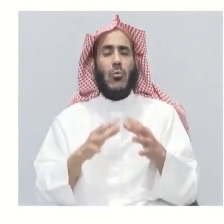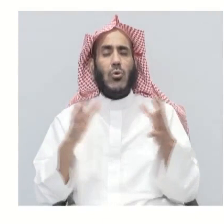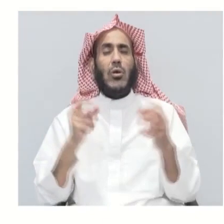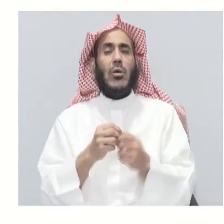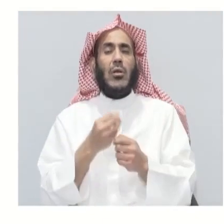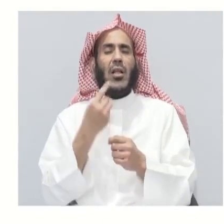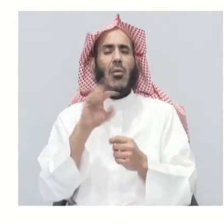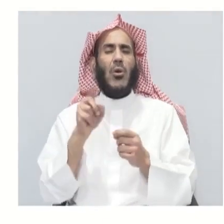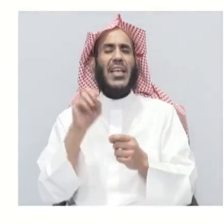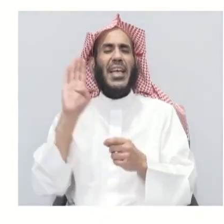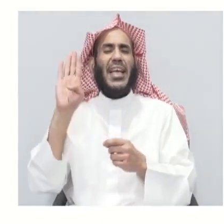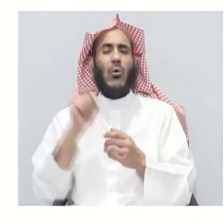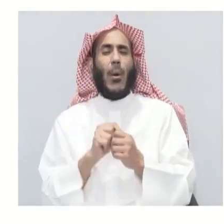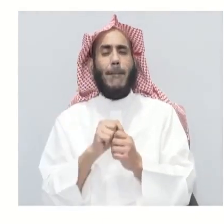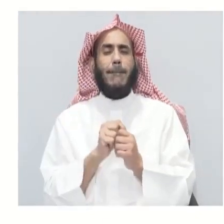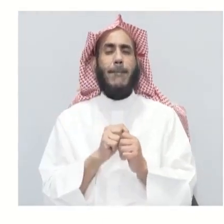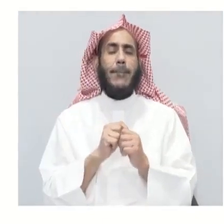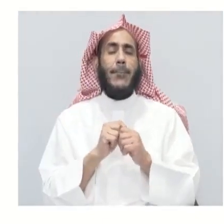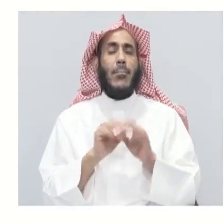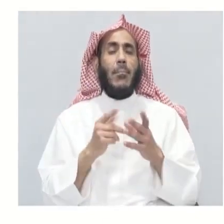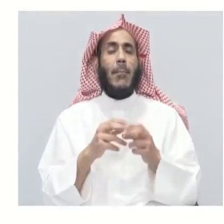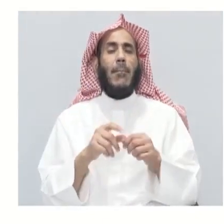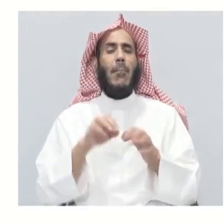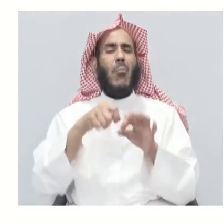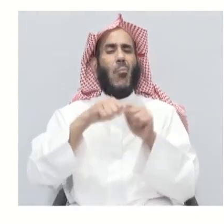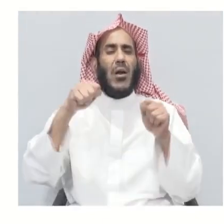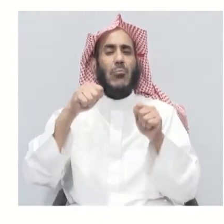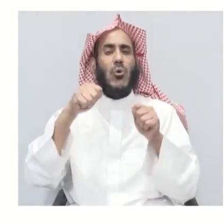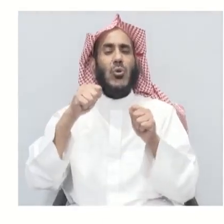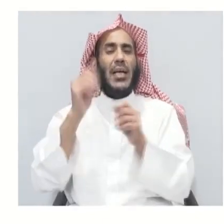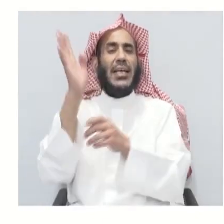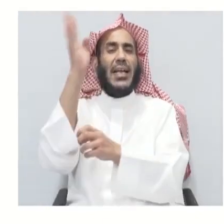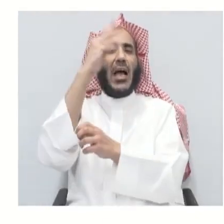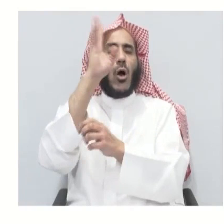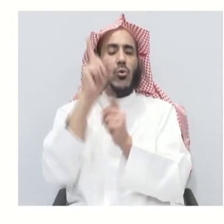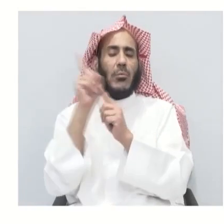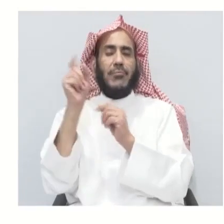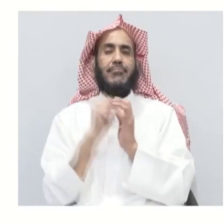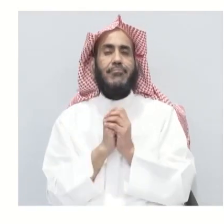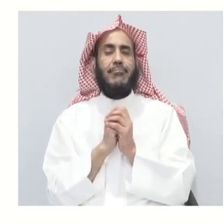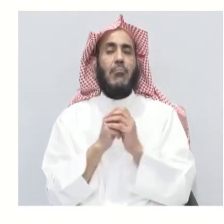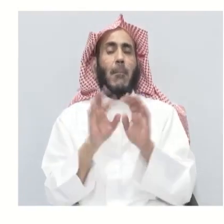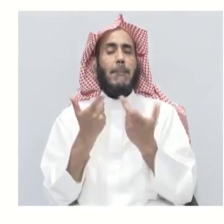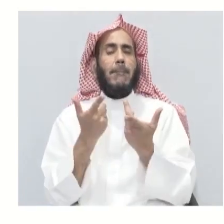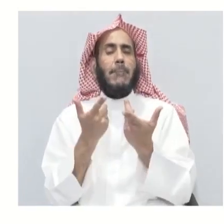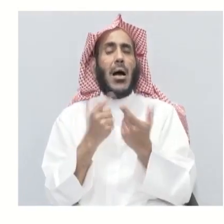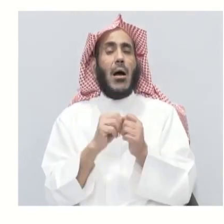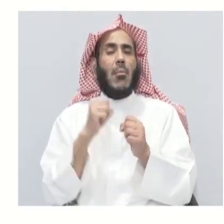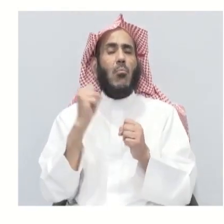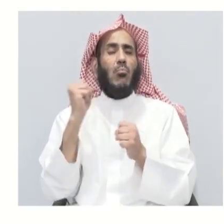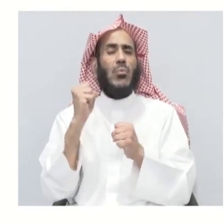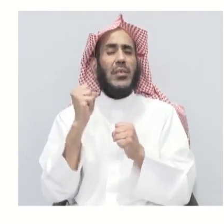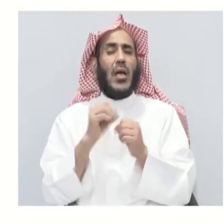3.2 كيلوغرام مربوطه الى غصن شجره كما في الصوره ما مقدار قوه